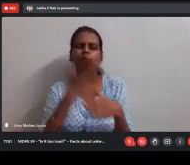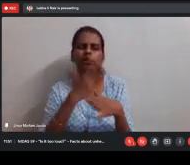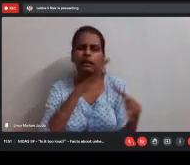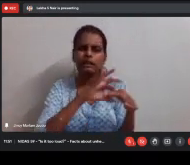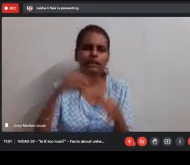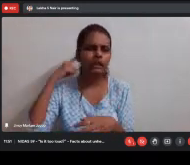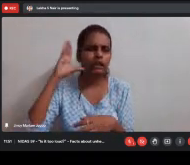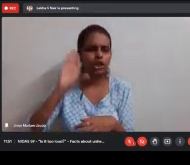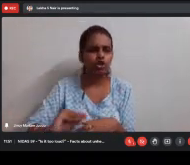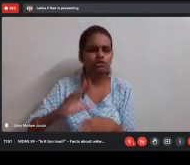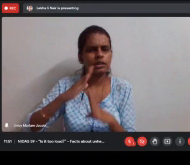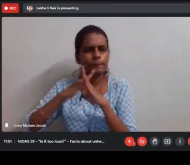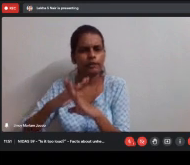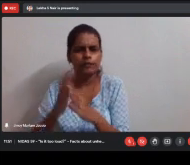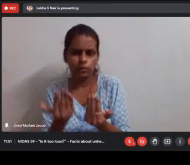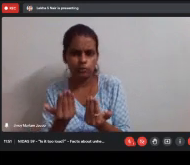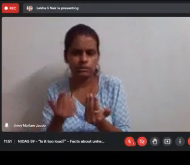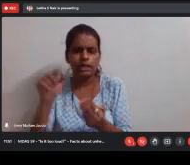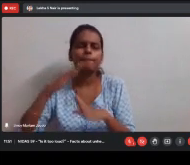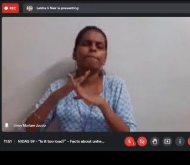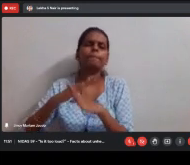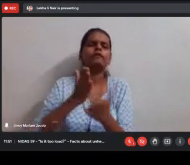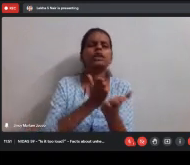നിന്ന് കേൾക്കുക, സംസാരിക്കുക.